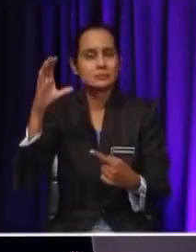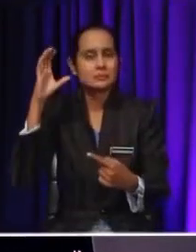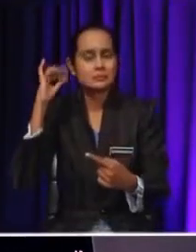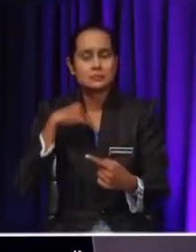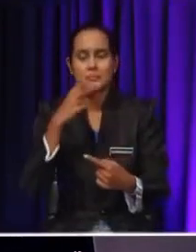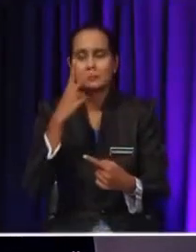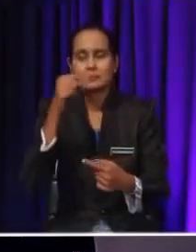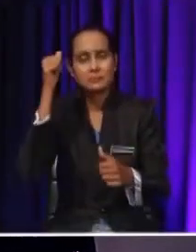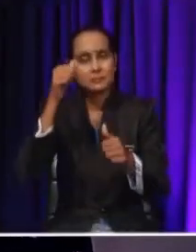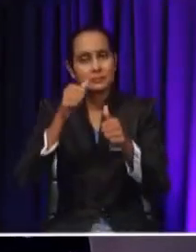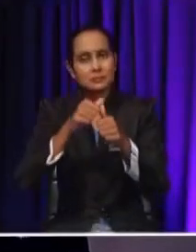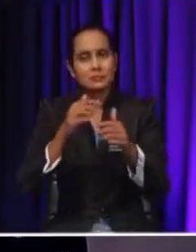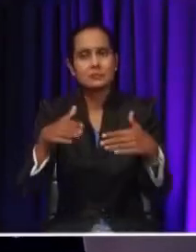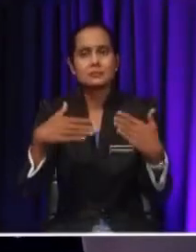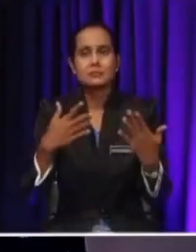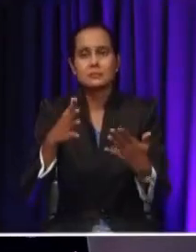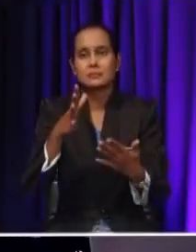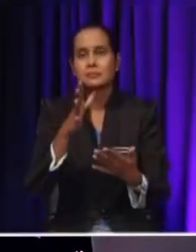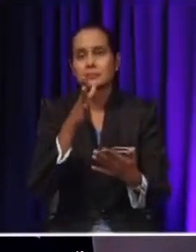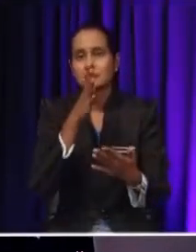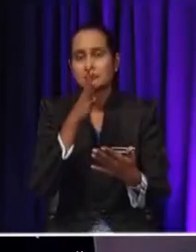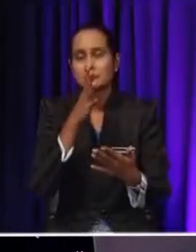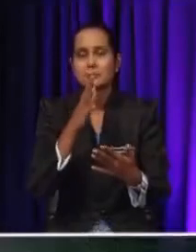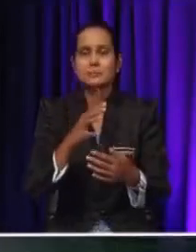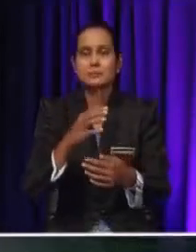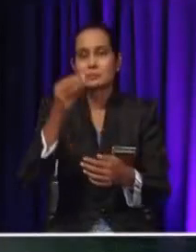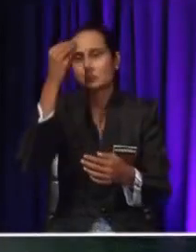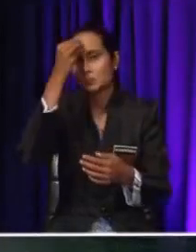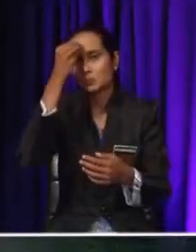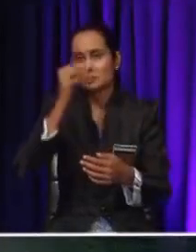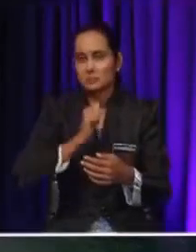saya mengecup dari saya pengalaman sebegitu